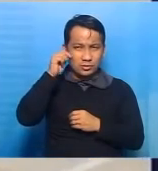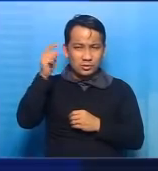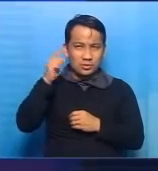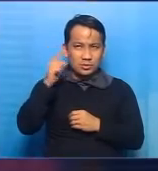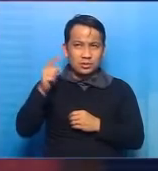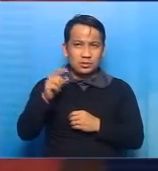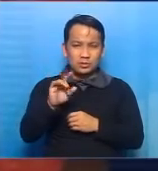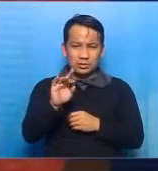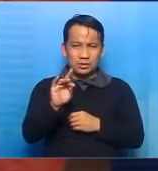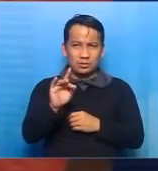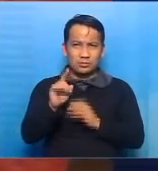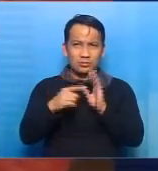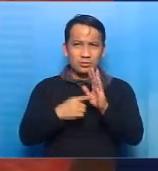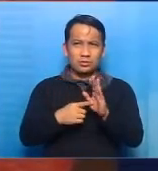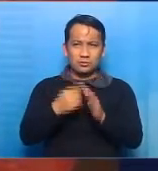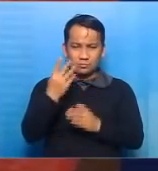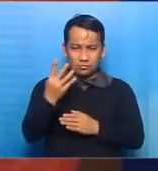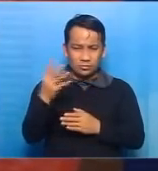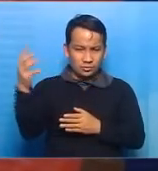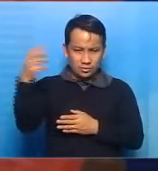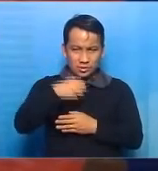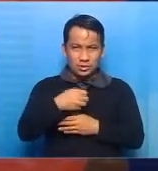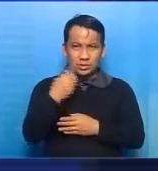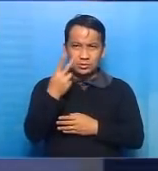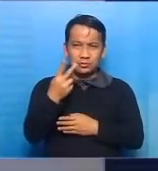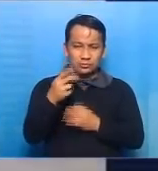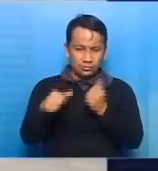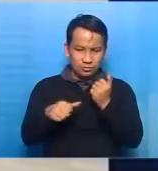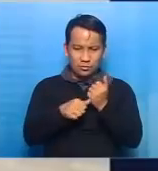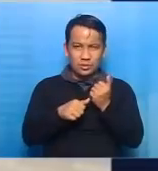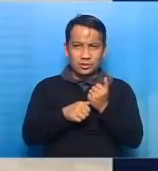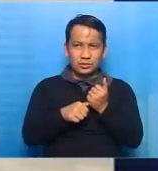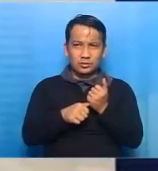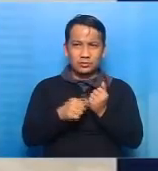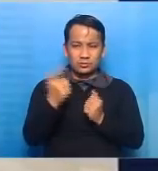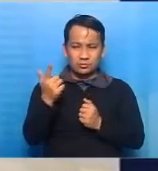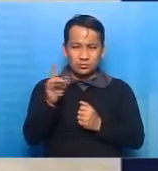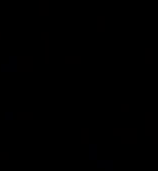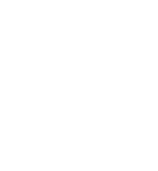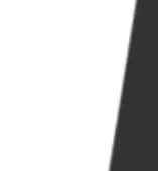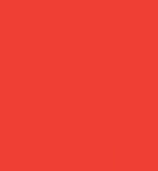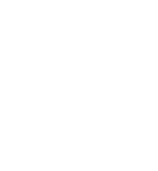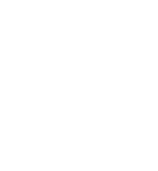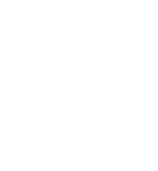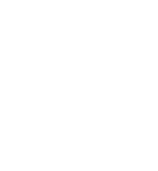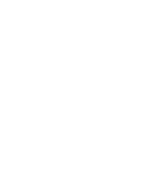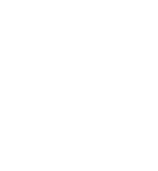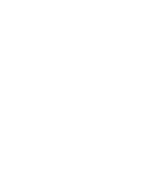averages siyang 18 points, 4 rebounds at 2 assists sa loob ng 28 games.